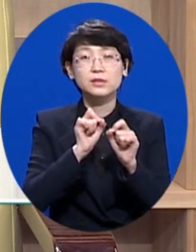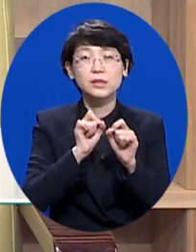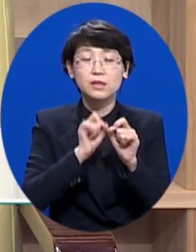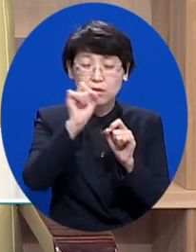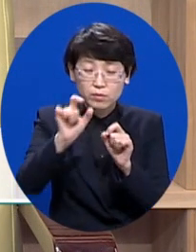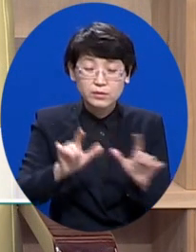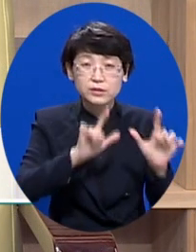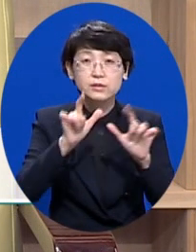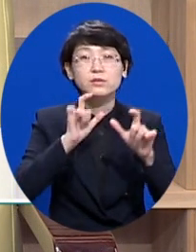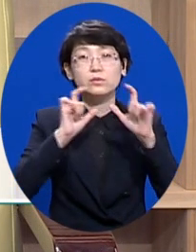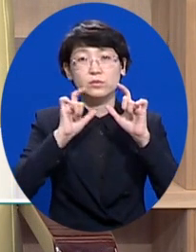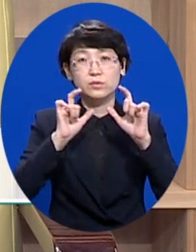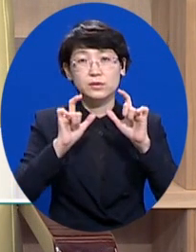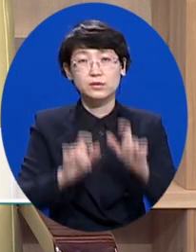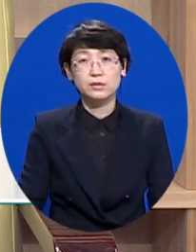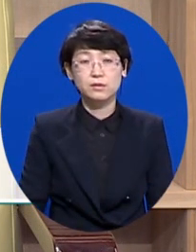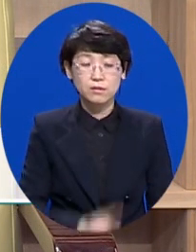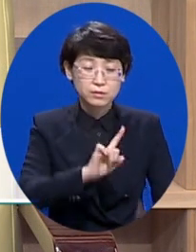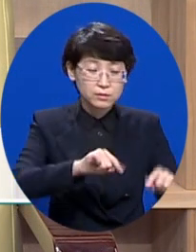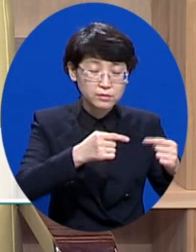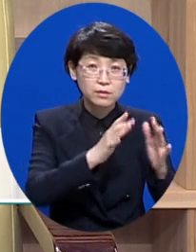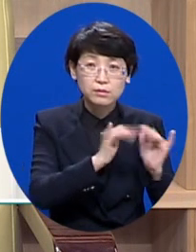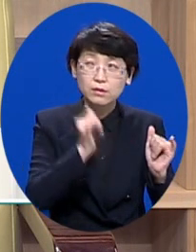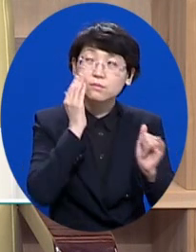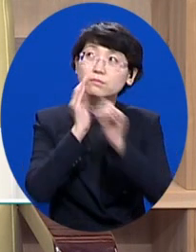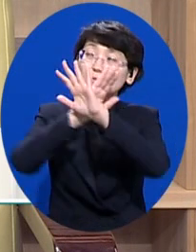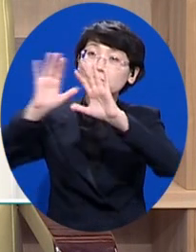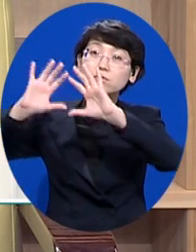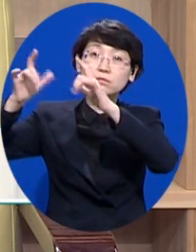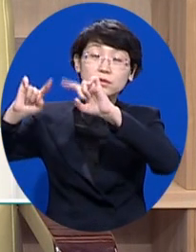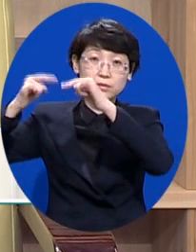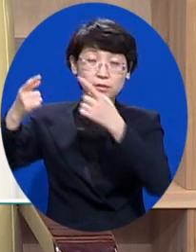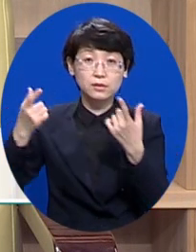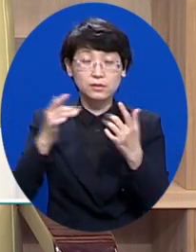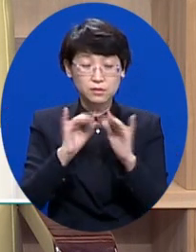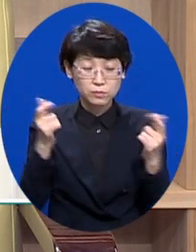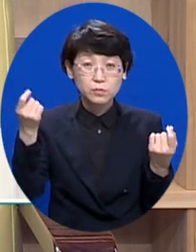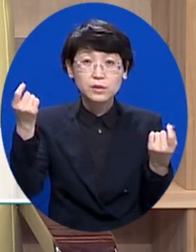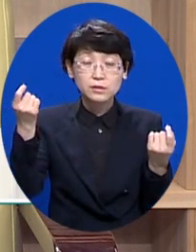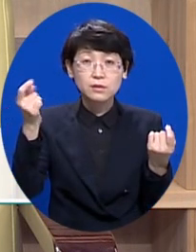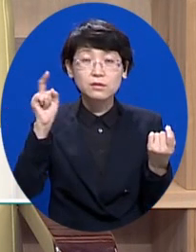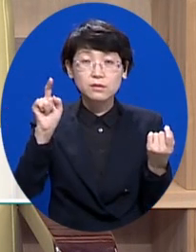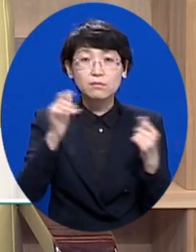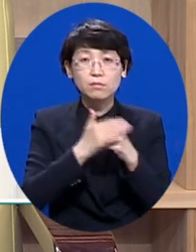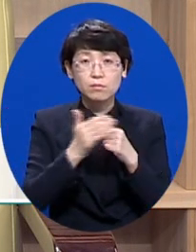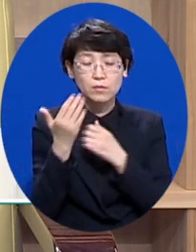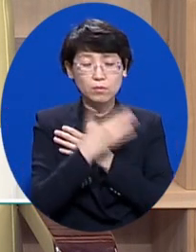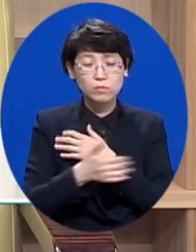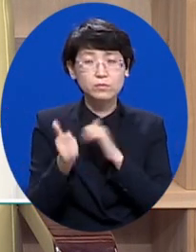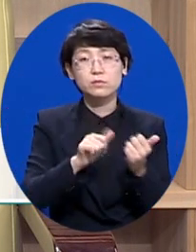신천지에 입교한 신도는 천국에 들어간 것이기 때문에 천국에 들어간 사람은 죽지 않아야 맞거든요. 그러니까 신천지에 들어간 사람은 육체가 죽지